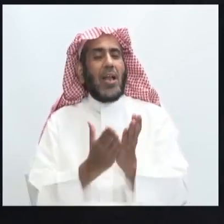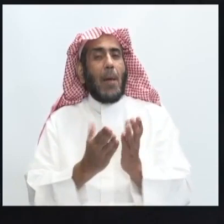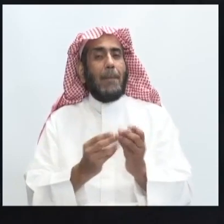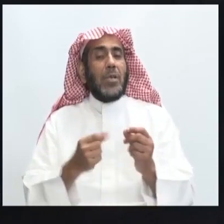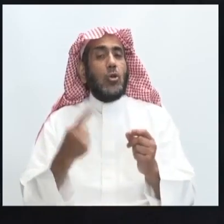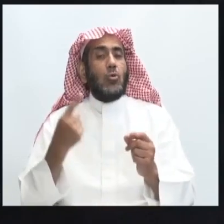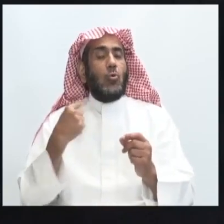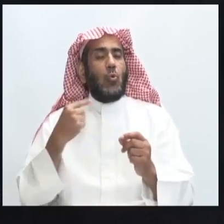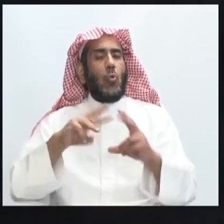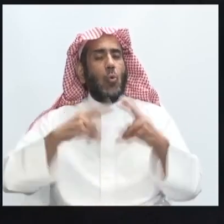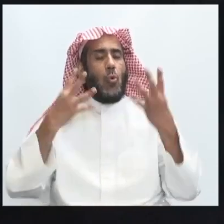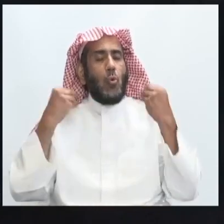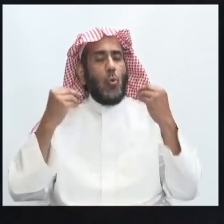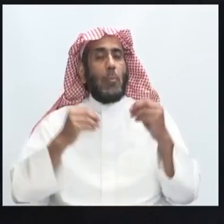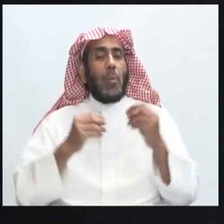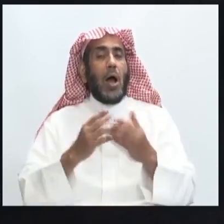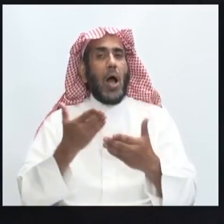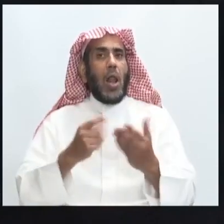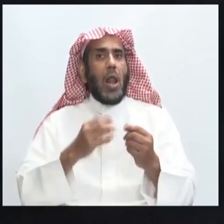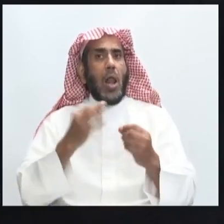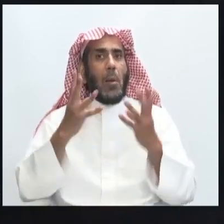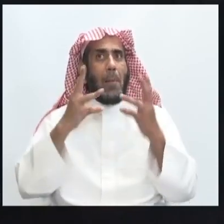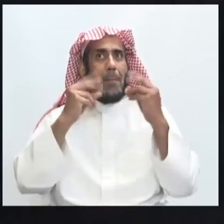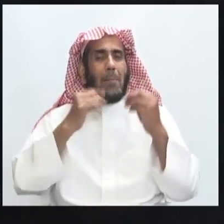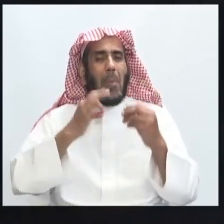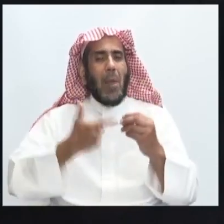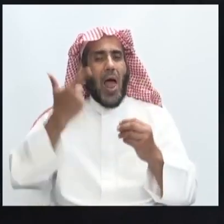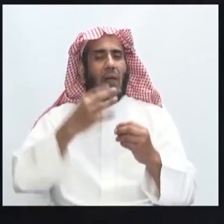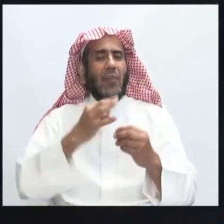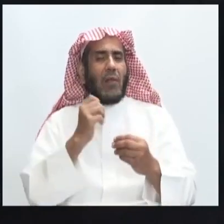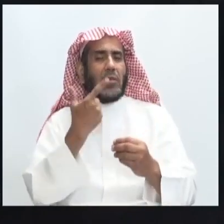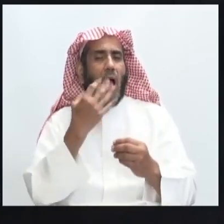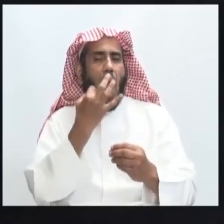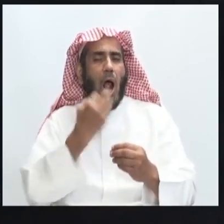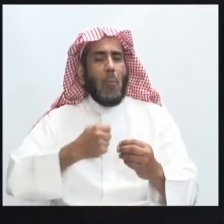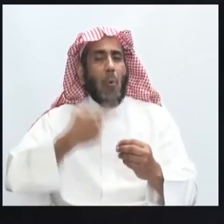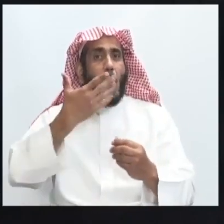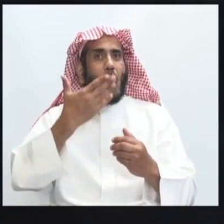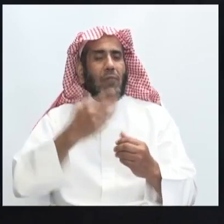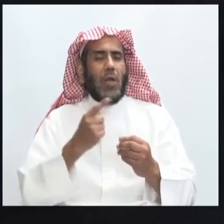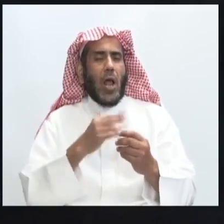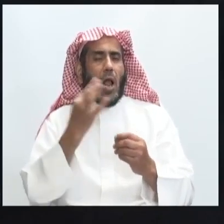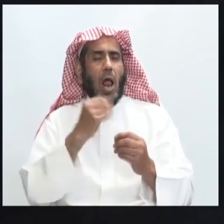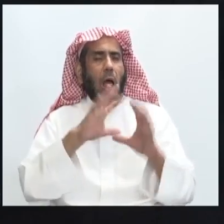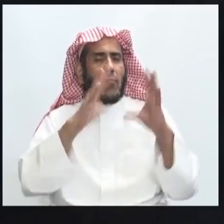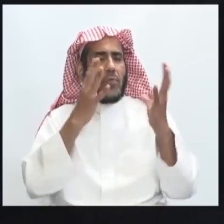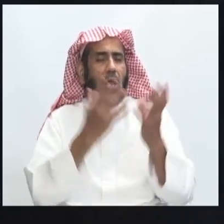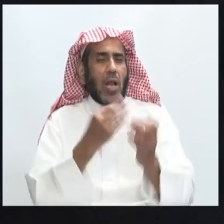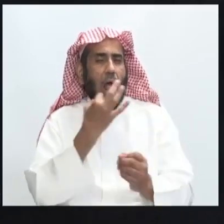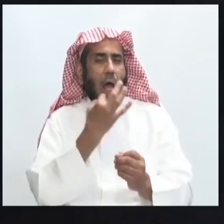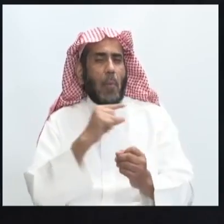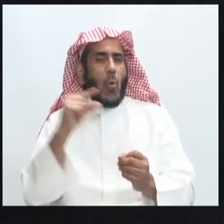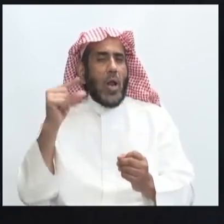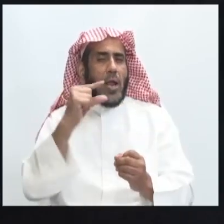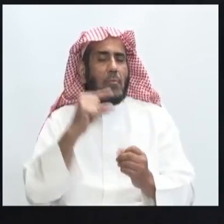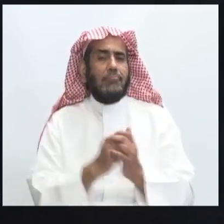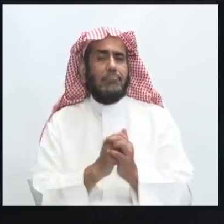البلاغه وعرفنا ايضا تعريف البلاغه وعرفنا ايضا الفصاحه كيف ان الفصاحه تصف بها الكلام والكلمه وكذلك